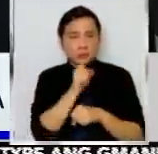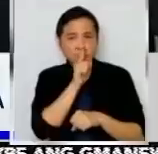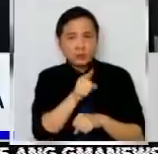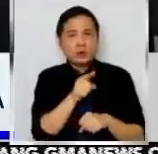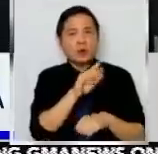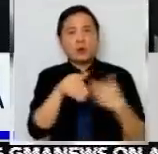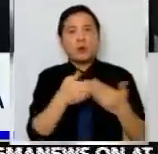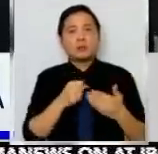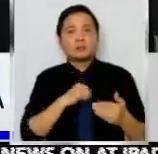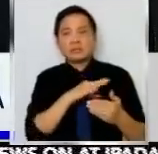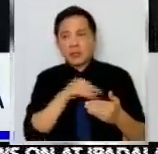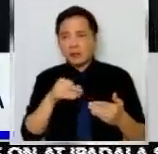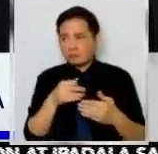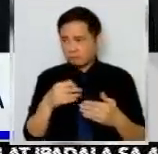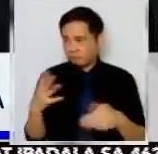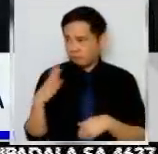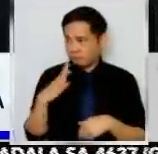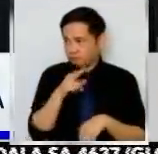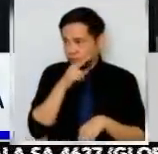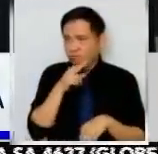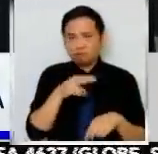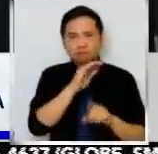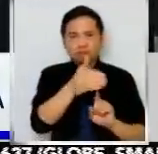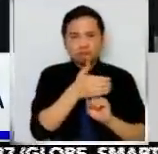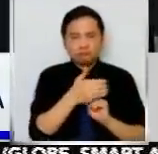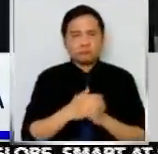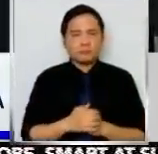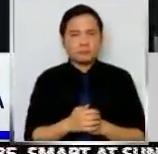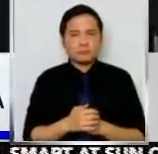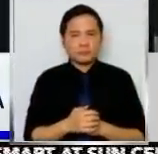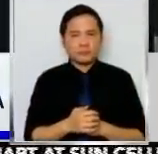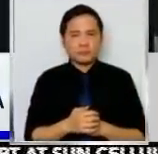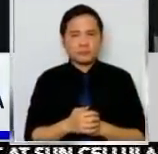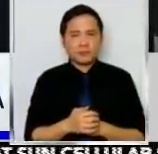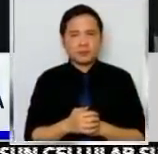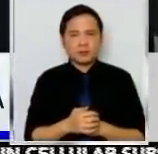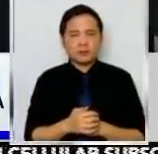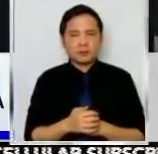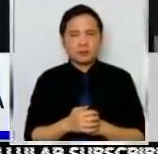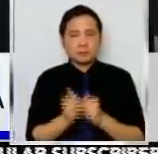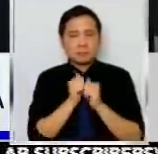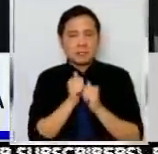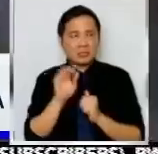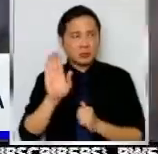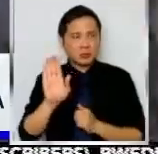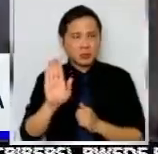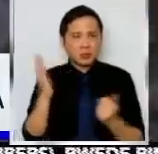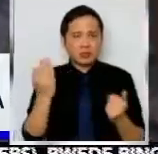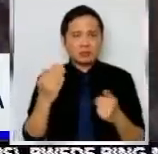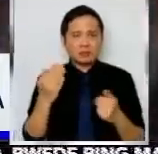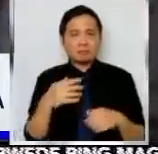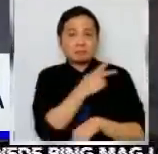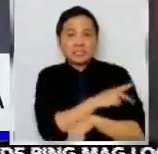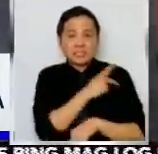nilang staff. So, yun. Medyo with that, nalilimit yung kanilang admissions. Pansin